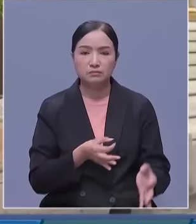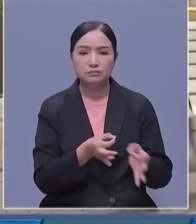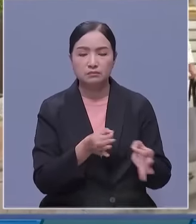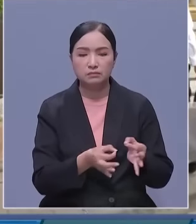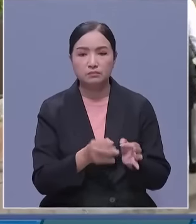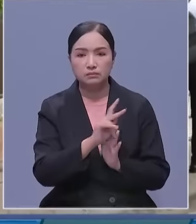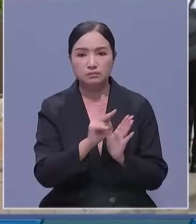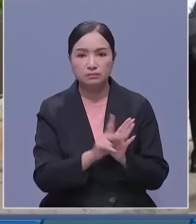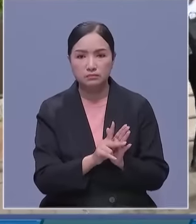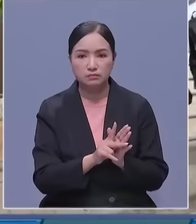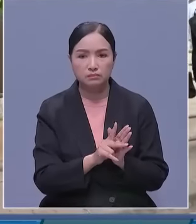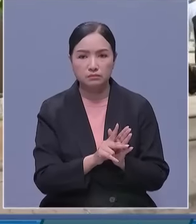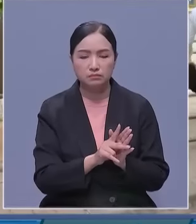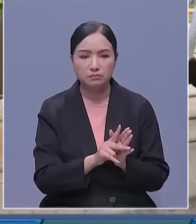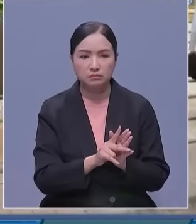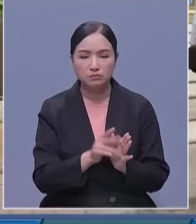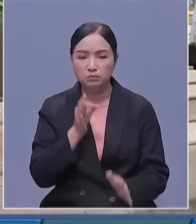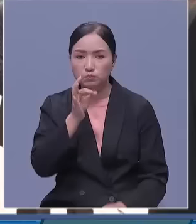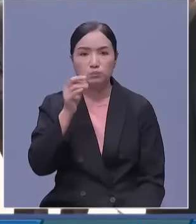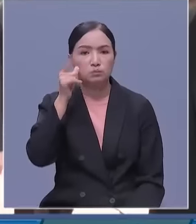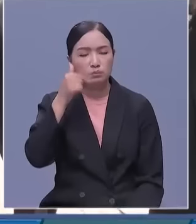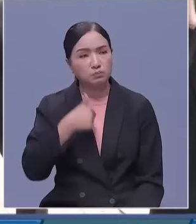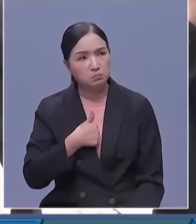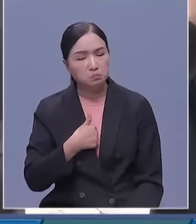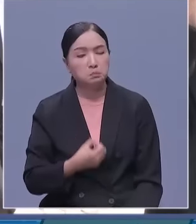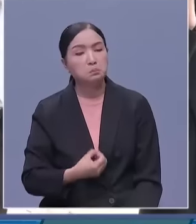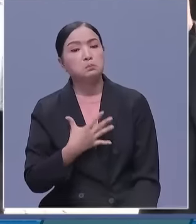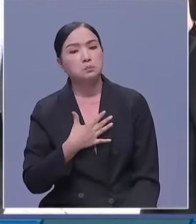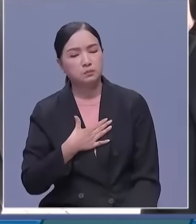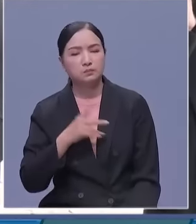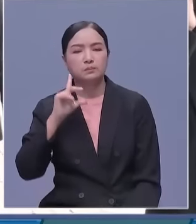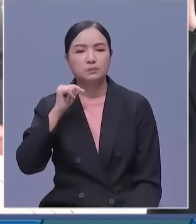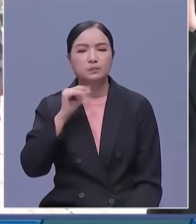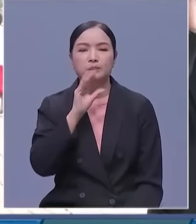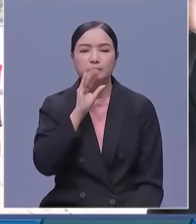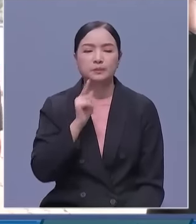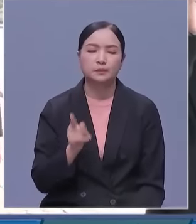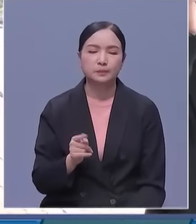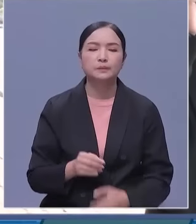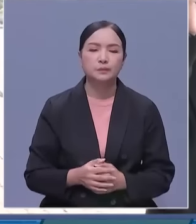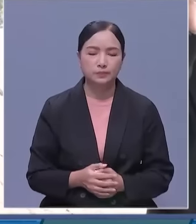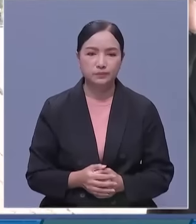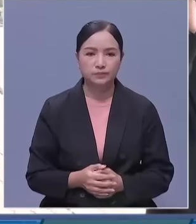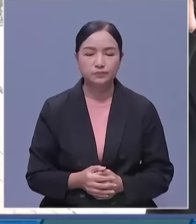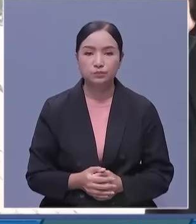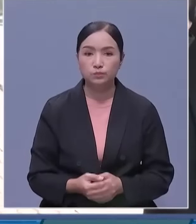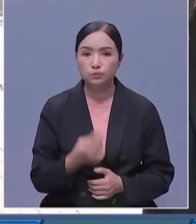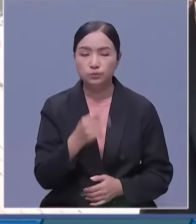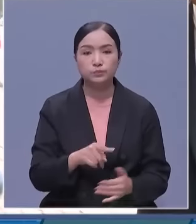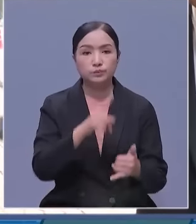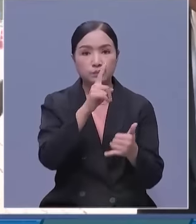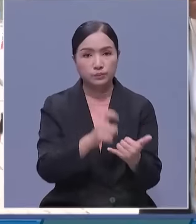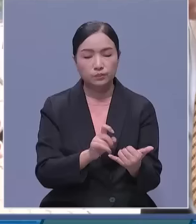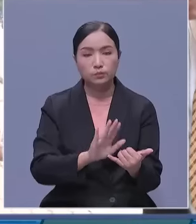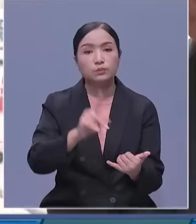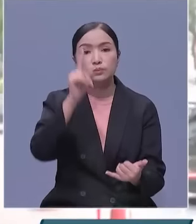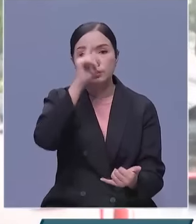ายมาเอาผิดคุณแม่กลับแล้วเนี่ยนะครับเดี๋ยวเราไปดูเรื่องคดีหลักกันก่อนนะครับคือคดีการเสียชีวิตของคุณแตงโมนะครับเช้